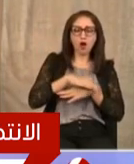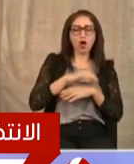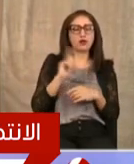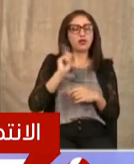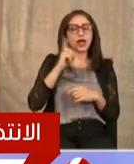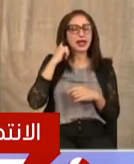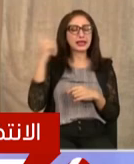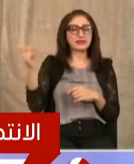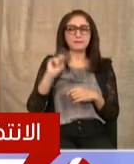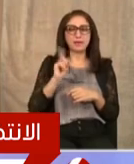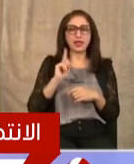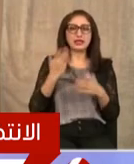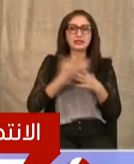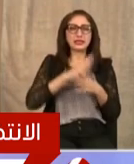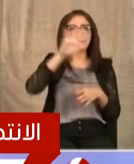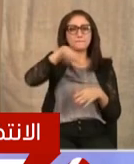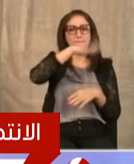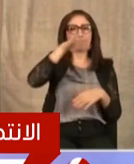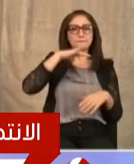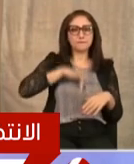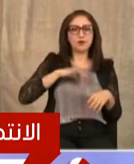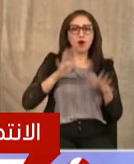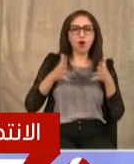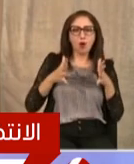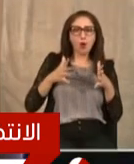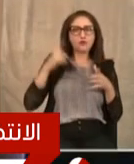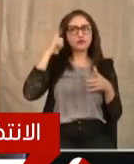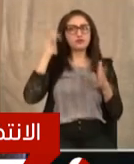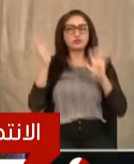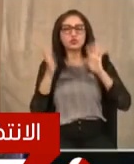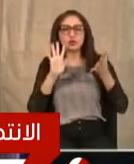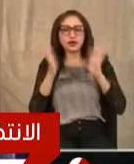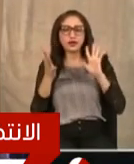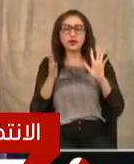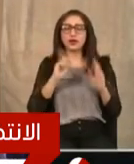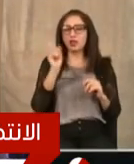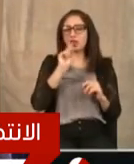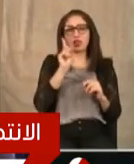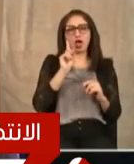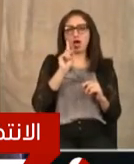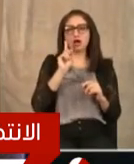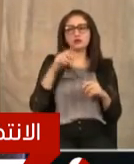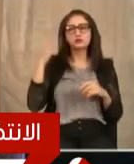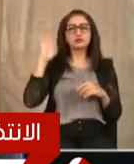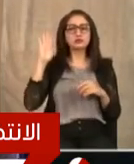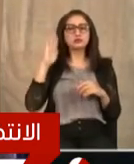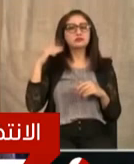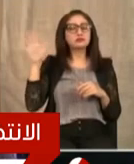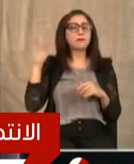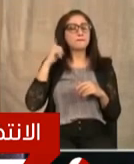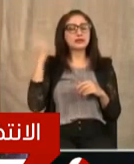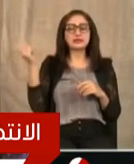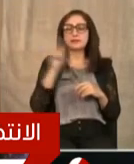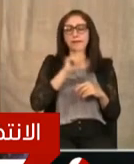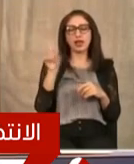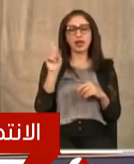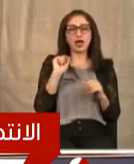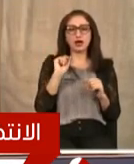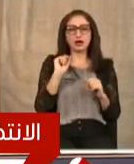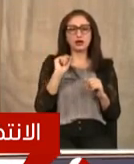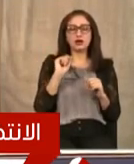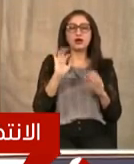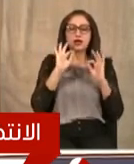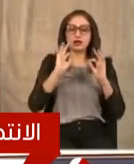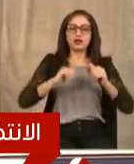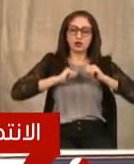بث الخوف والشك في نفوسكم فلا تمنحوهم الفرصه وشاركوا في هذه